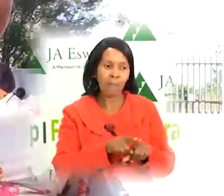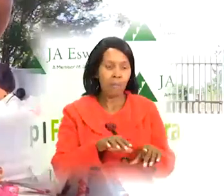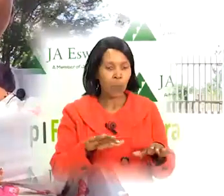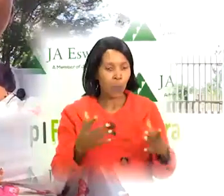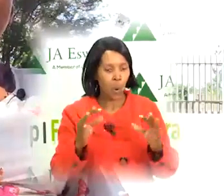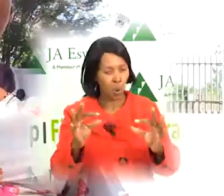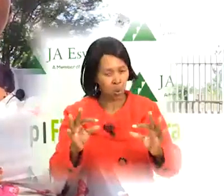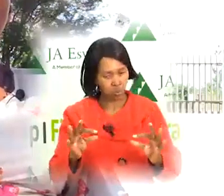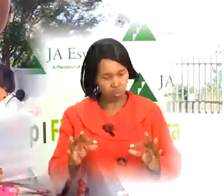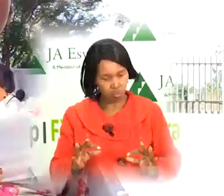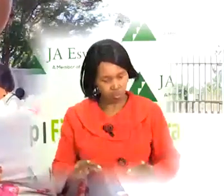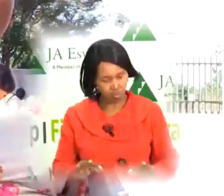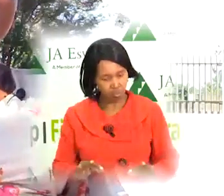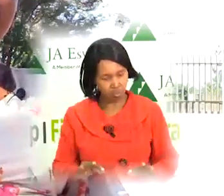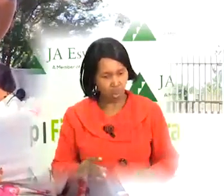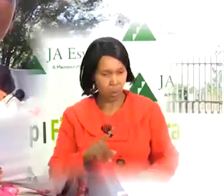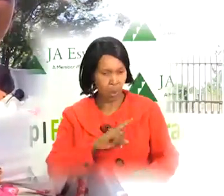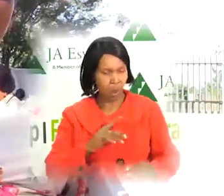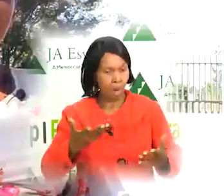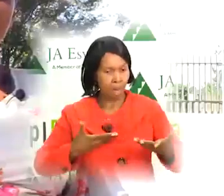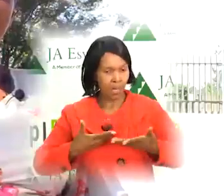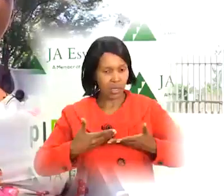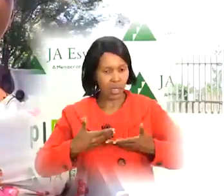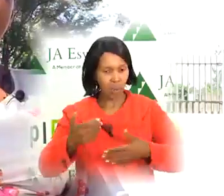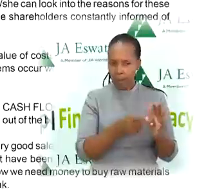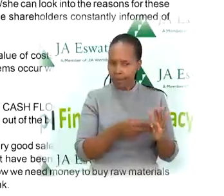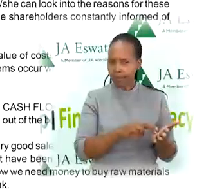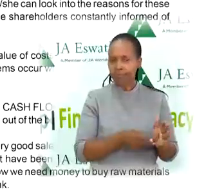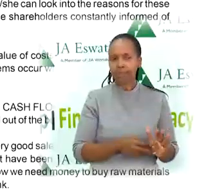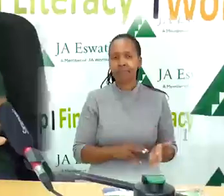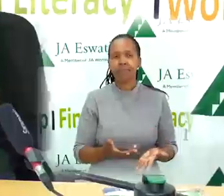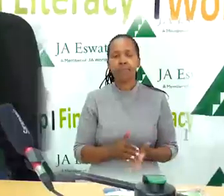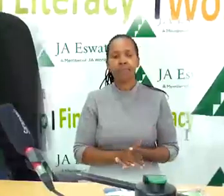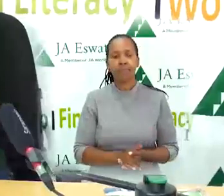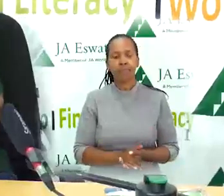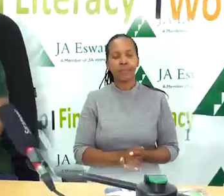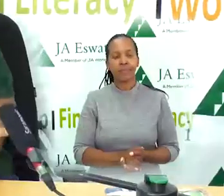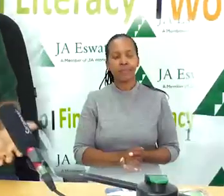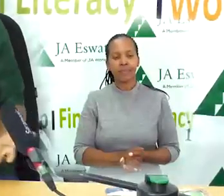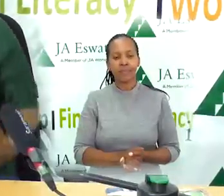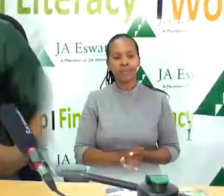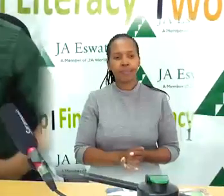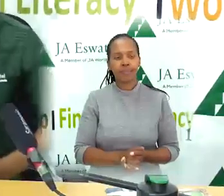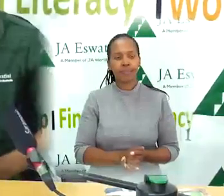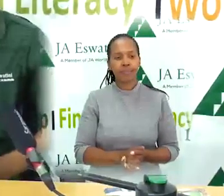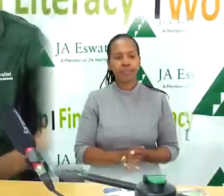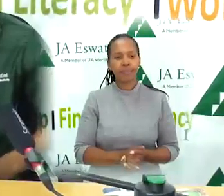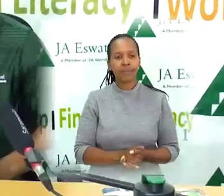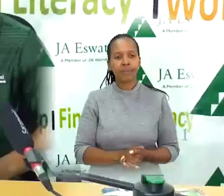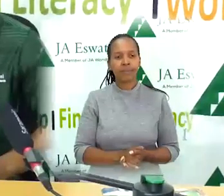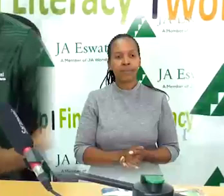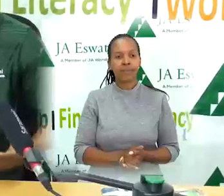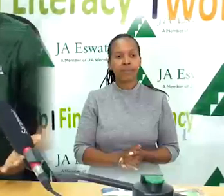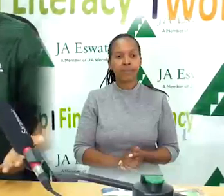sithi nje inkampani seyente iprofit ngoba sekwende njani. In a business, not only do we need to look